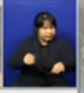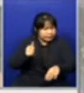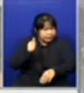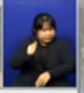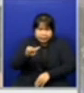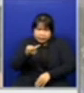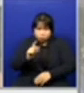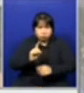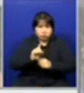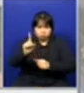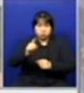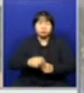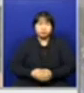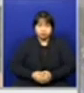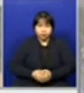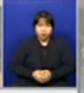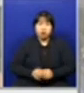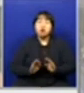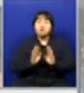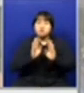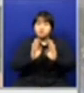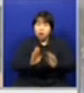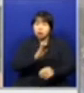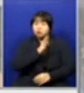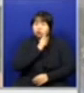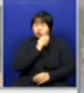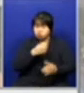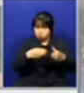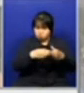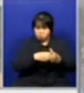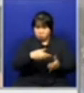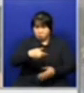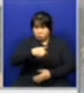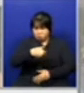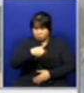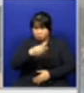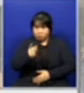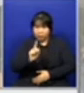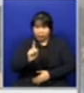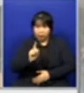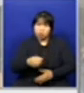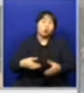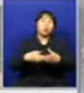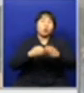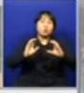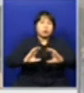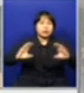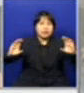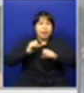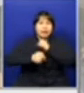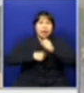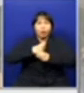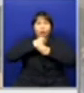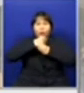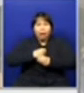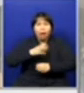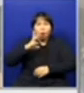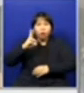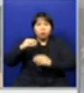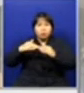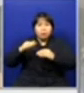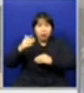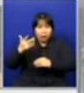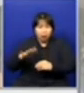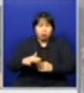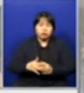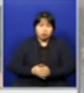พราะนั้นเรียนว่าทั้งกลุ่มที่ขอร้องผ่านมาว่ากลุ่มข้าราชการบำนาญฝากท่าน